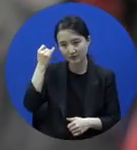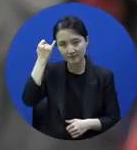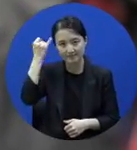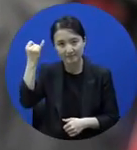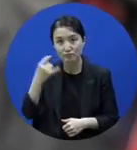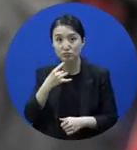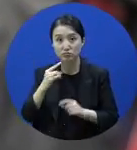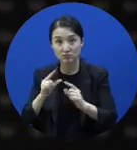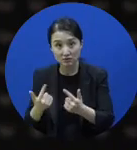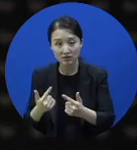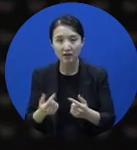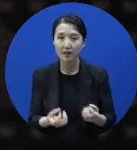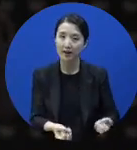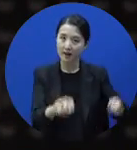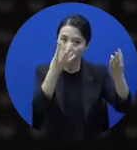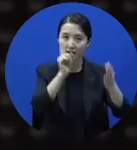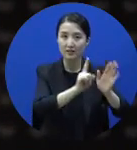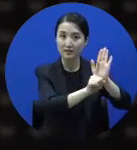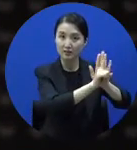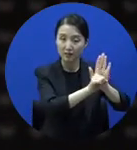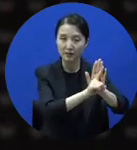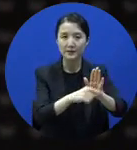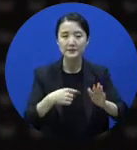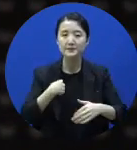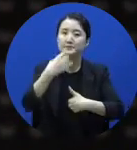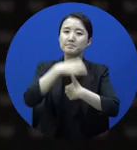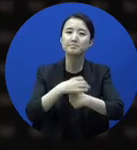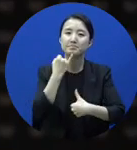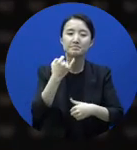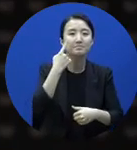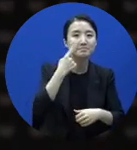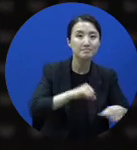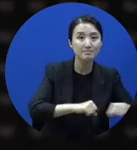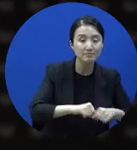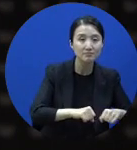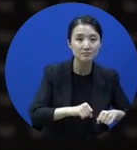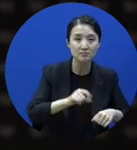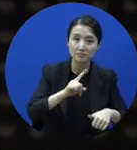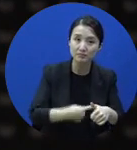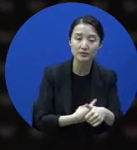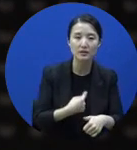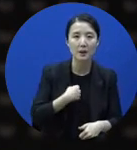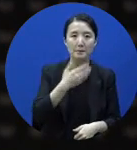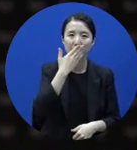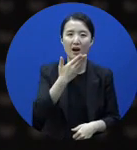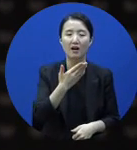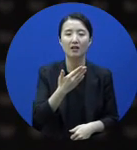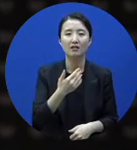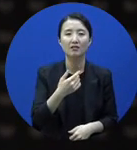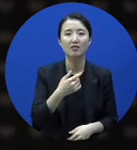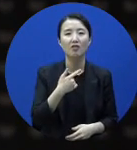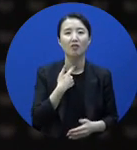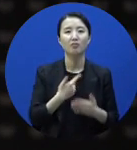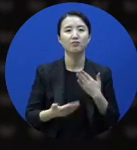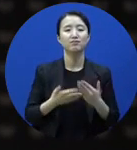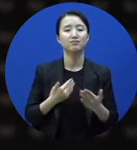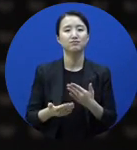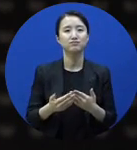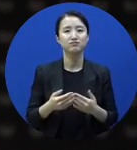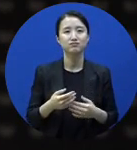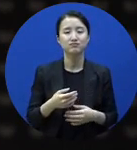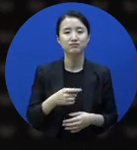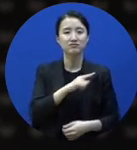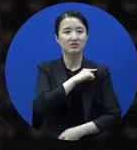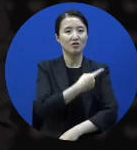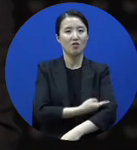다른 일을 하고 있다 보니까 그것을 이렇게 융합해서 새로운 일도 이렇게 만들어 가게 되는 거죠. 그래서 그걸 갖고 책을 쓰기도 하고 그림을 그리기도 하고 다양한